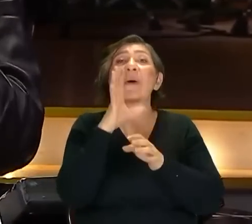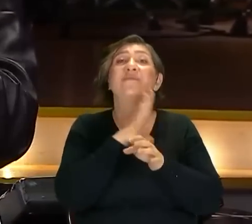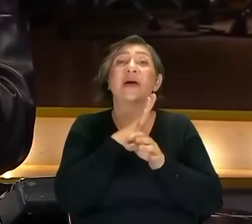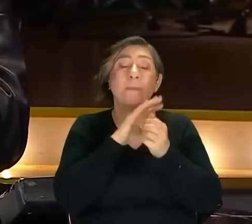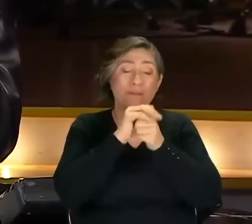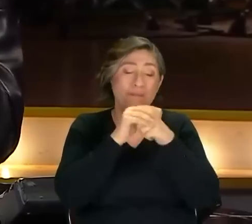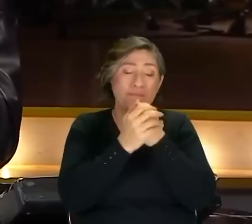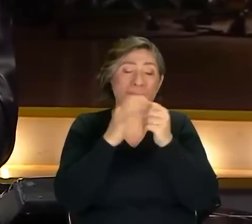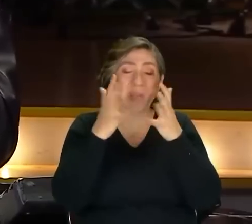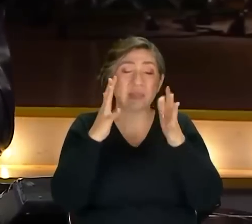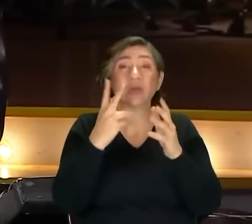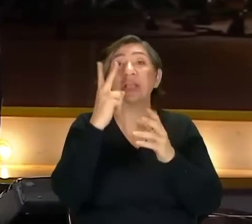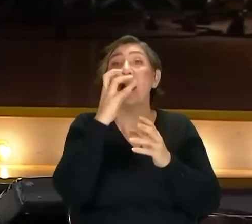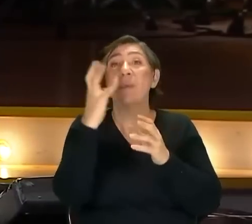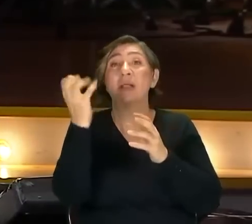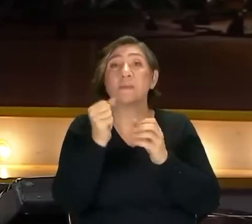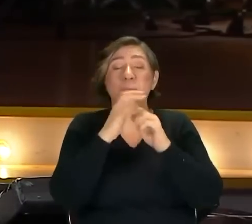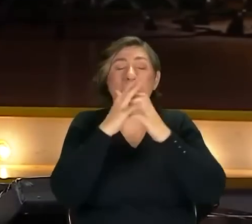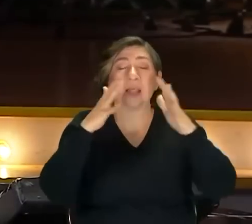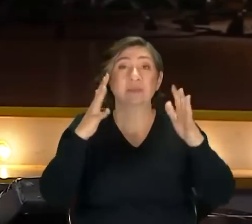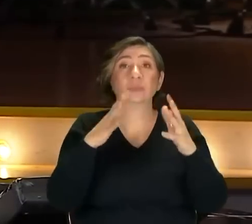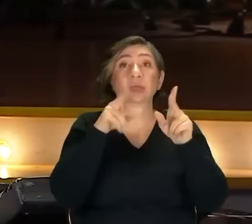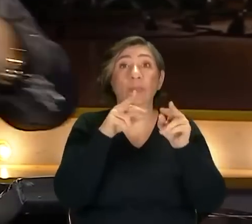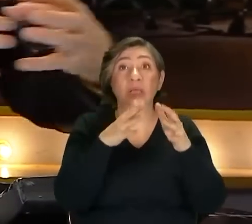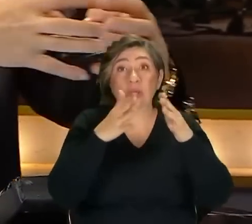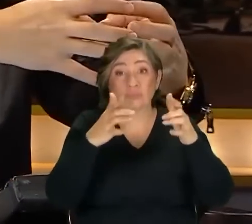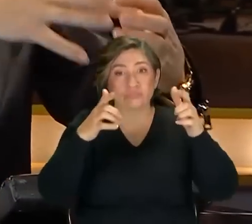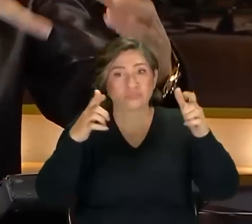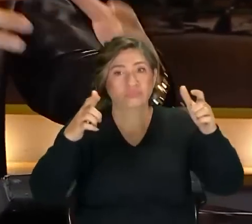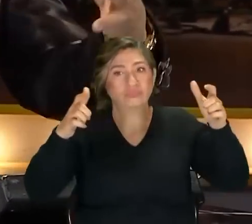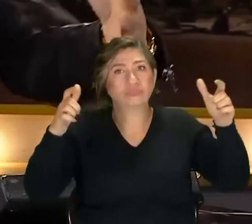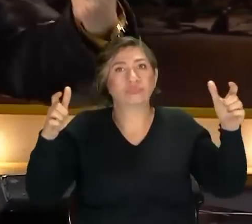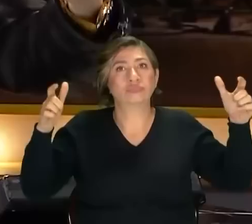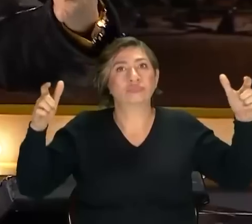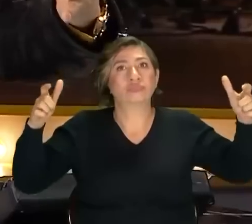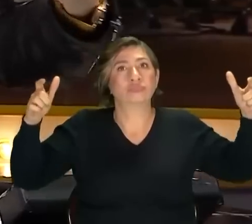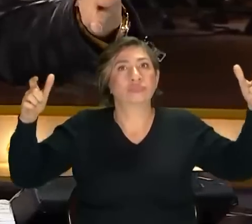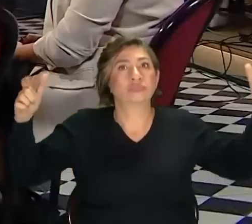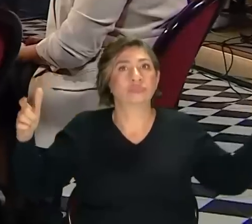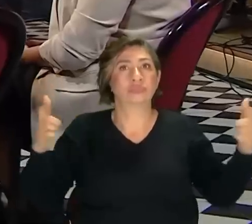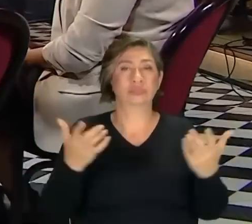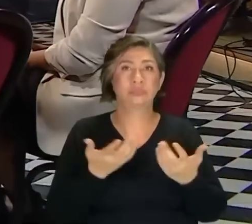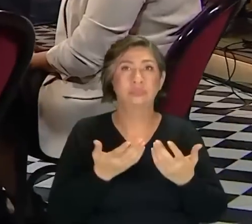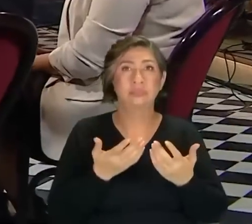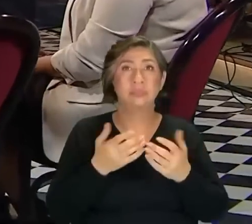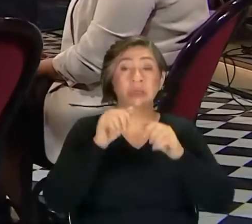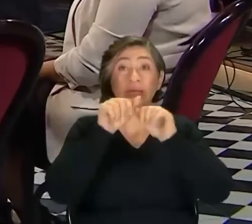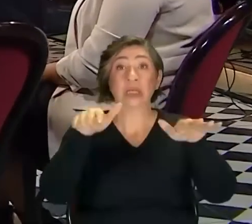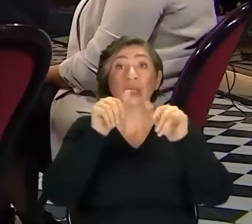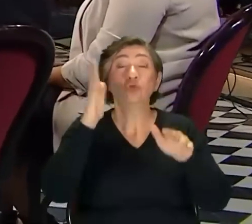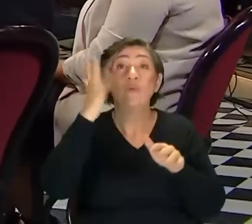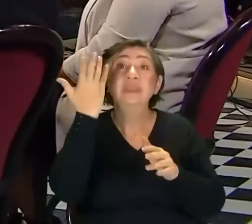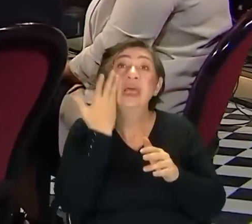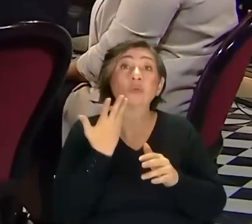vardı, parlattım, sattım, 2 elma aldım, parlattım, sattım filan gibi gidiyorsun ya. Böyle pa pa pa pa pa. Yayın çok